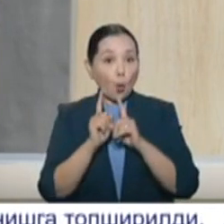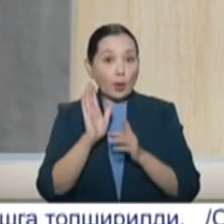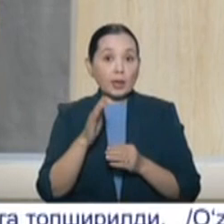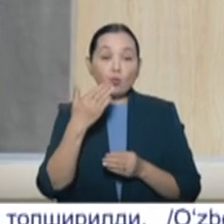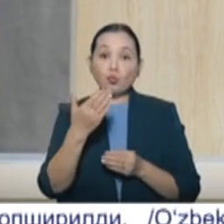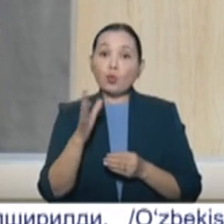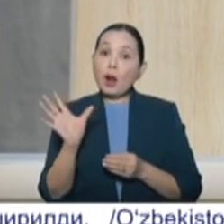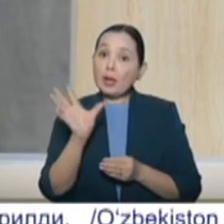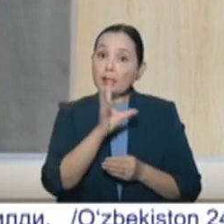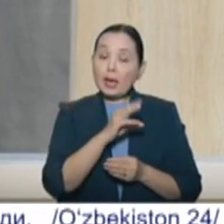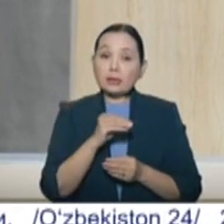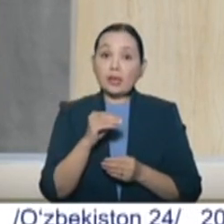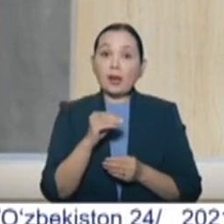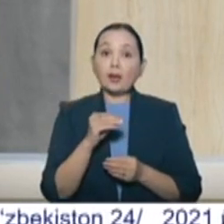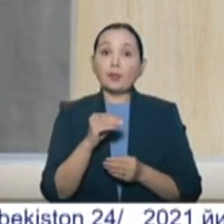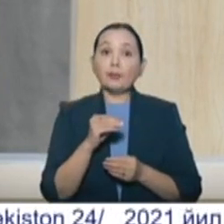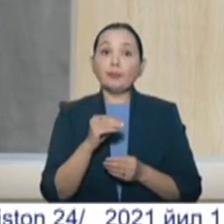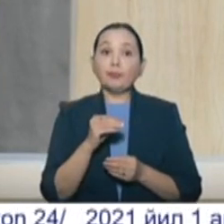narsalar